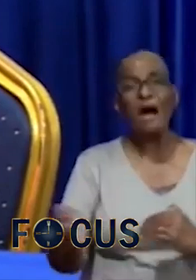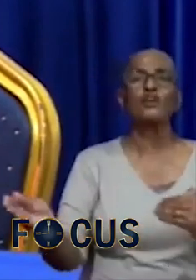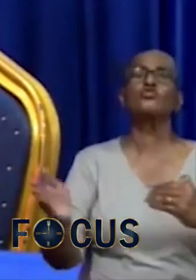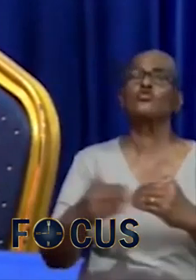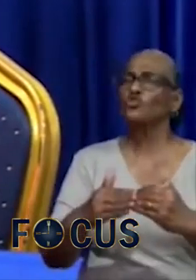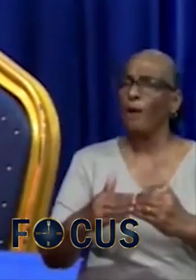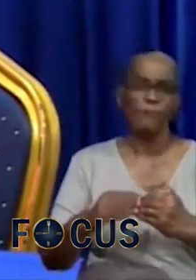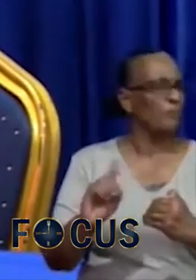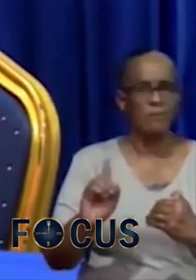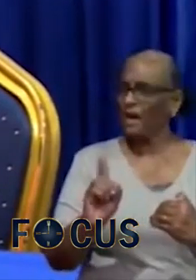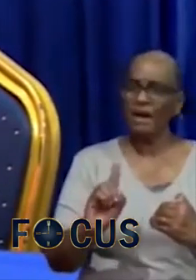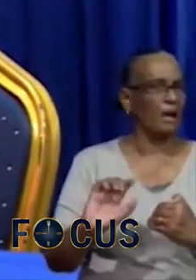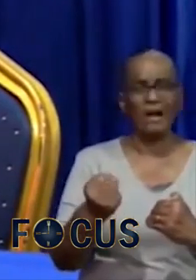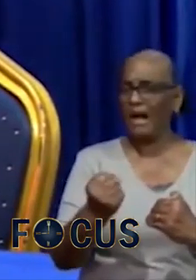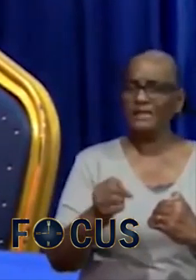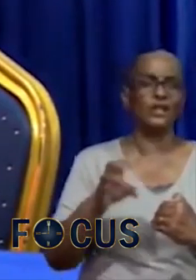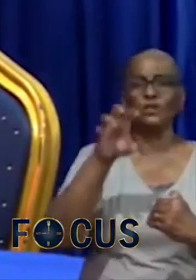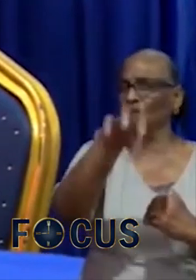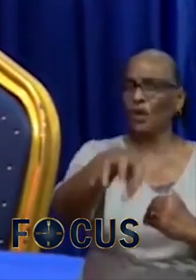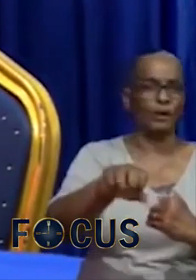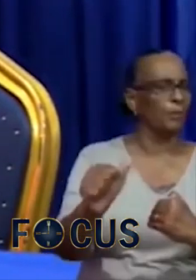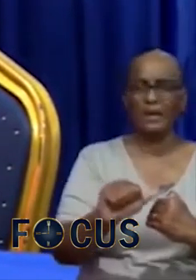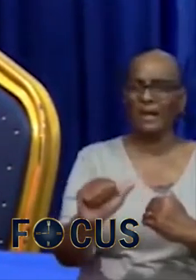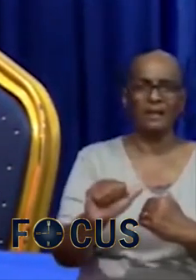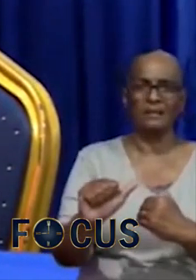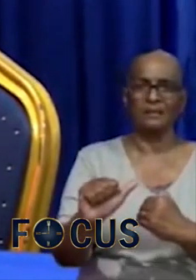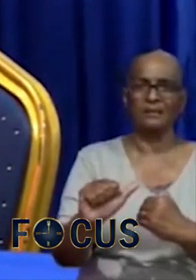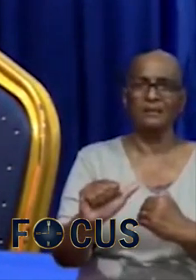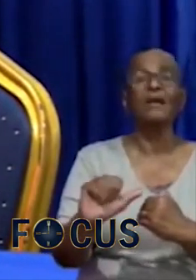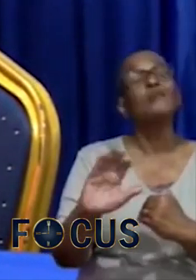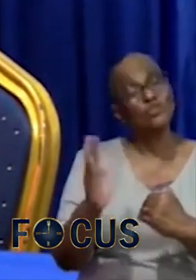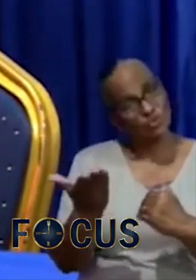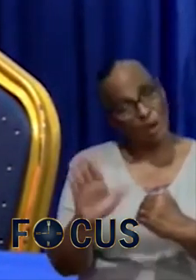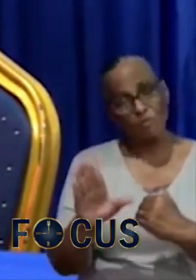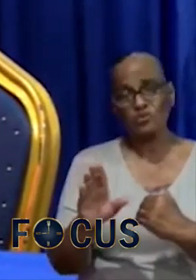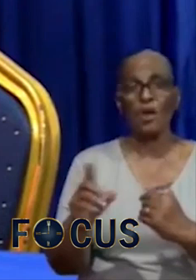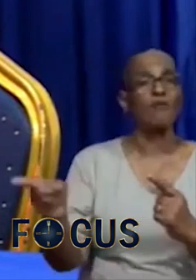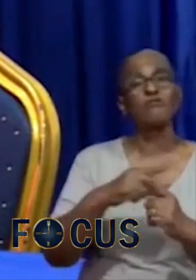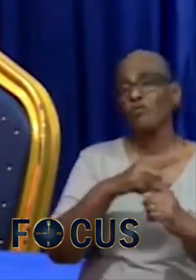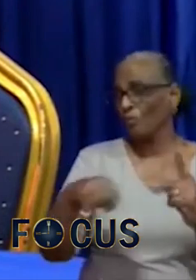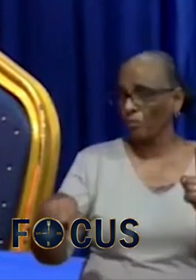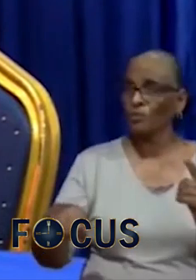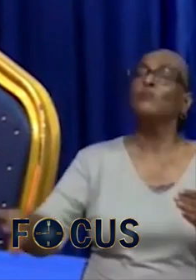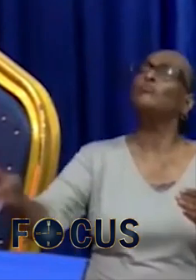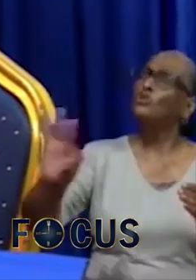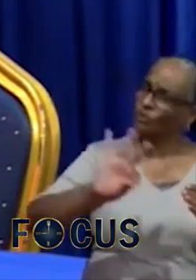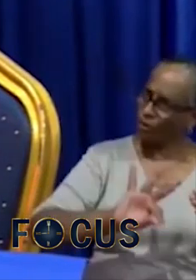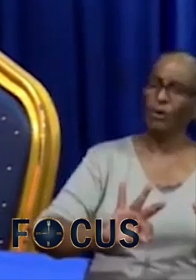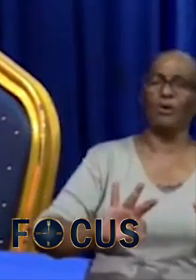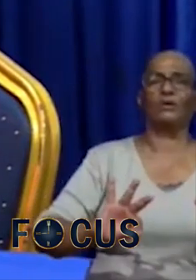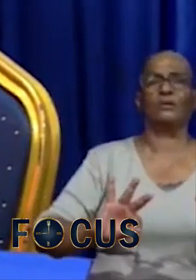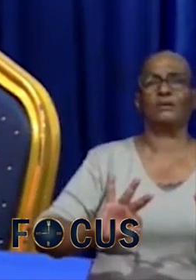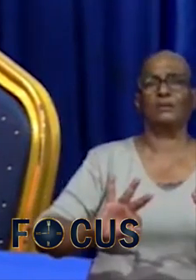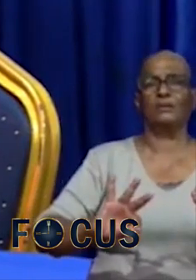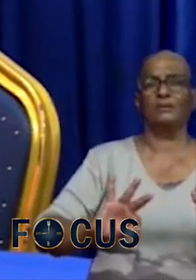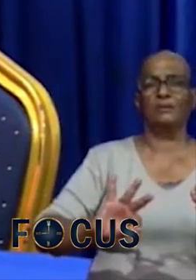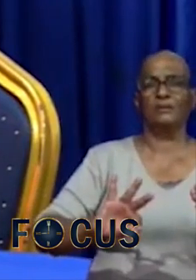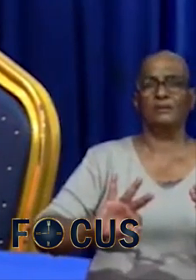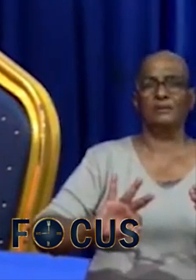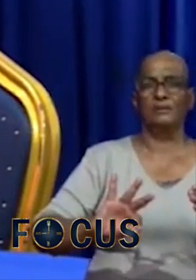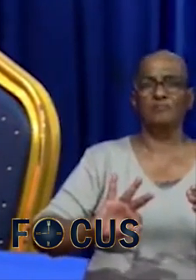dat u door kunt gaan naar een andere locatie. Dan wordt u dat verboden en moet u dus terug naar van waar u komt.